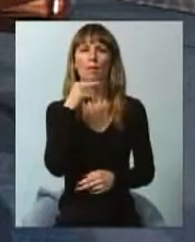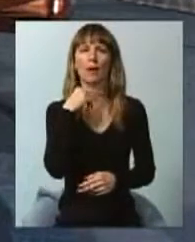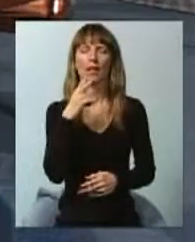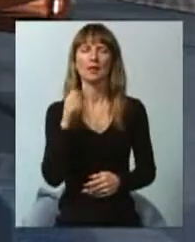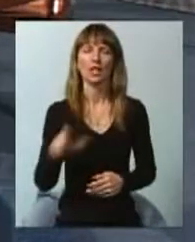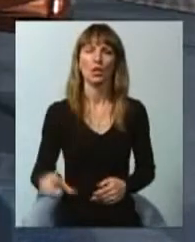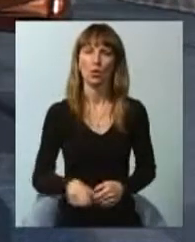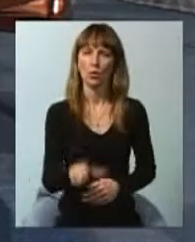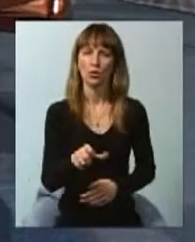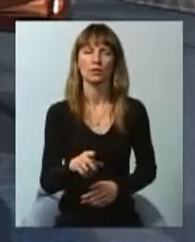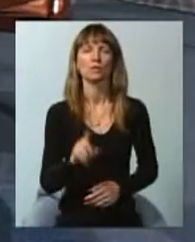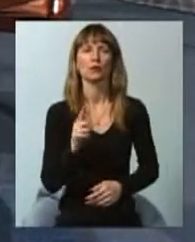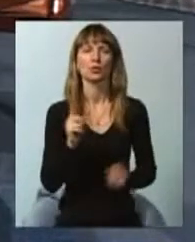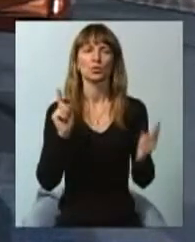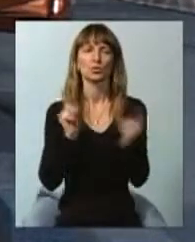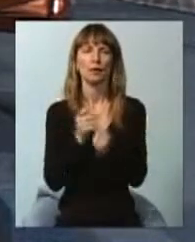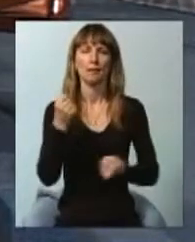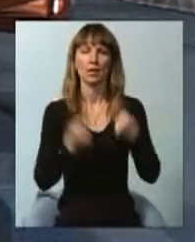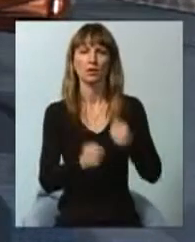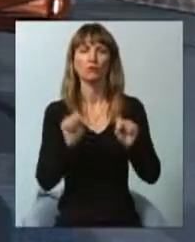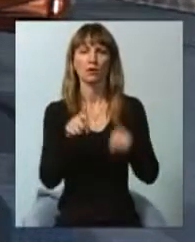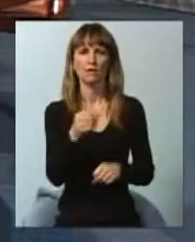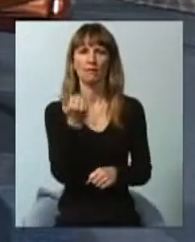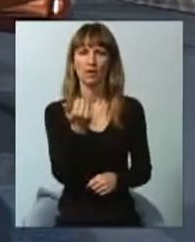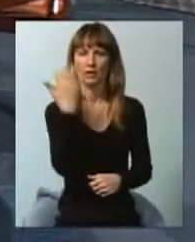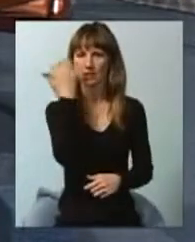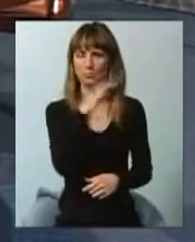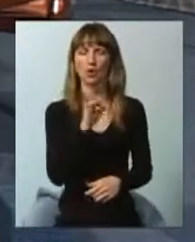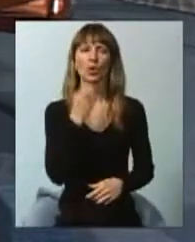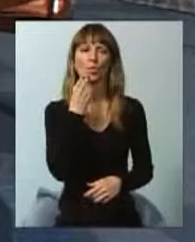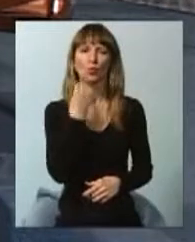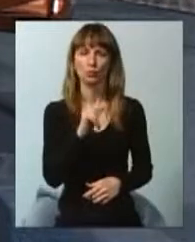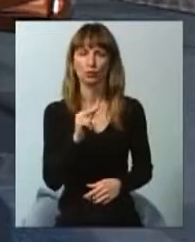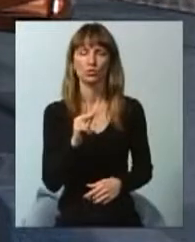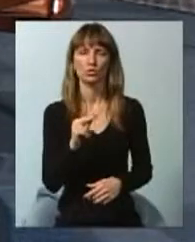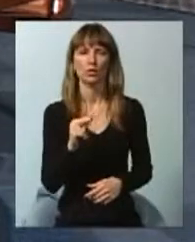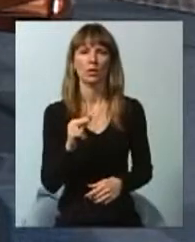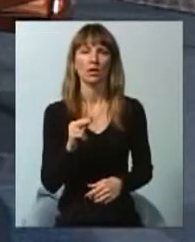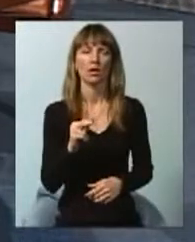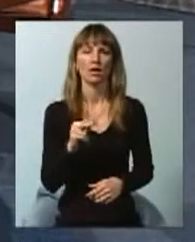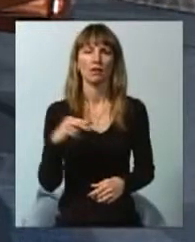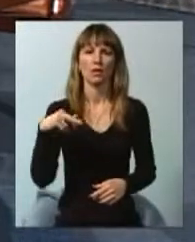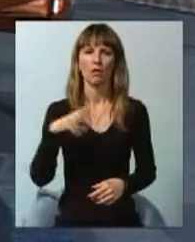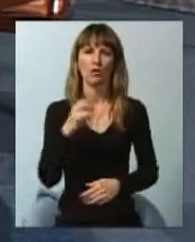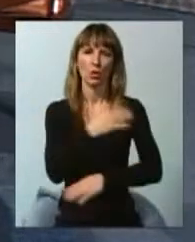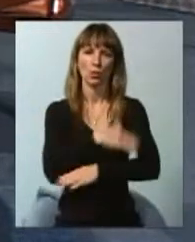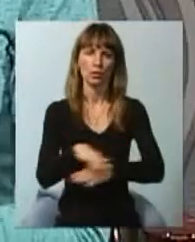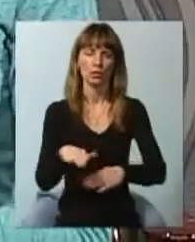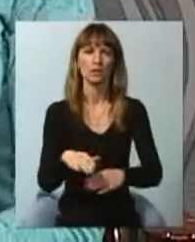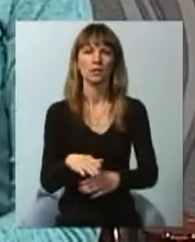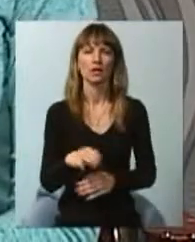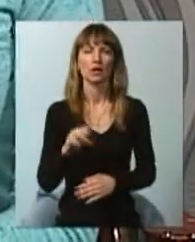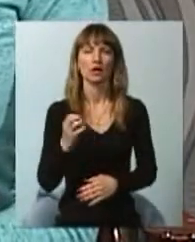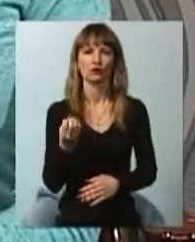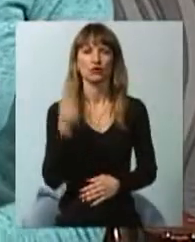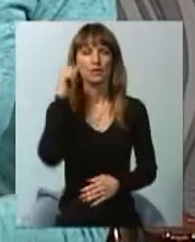на дорозі, бо зустрічні автомобілі можуть вас не помітити, і краще уникати взагалі вулиці та подвір'я, так? Ну, а я